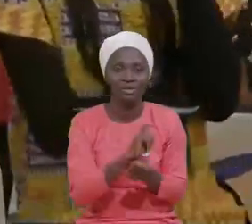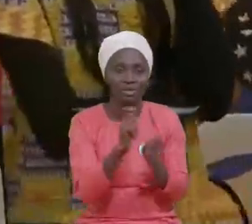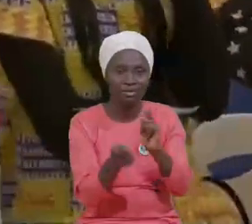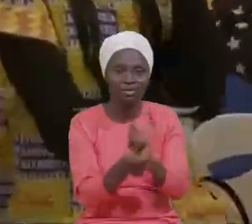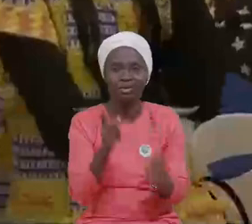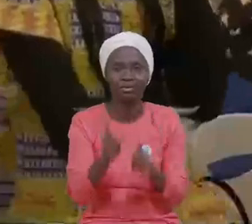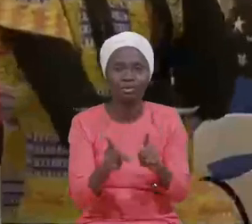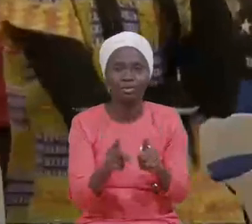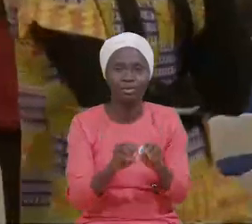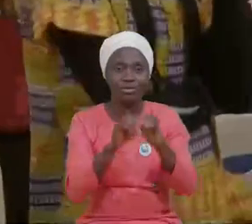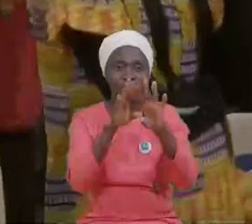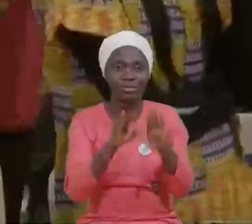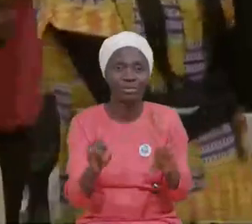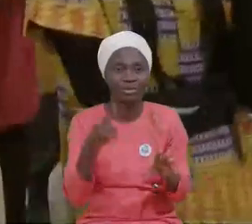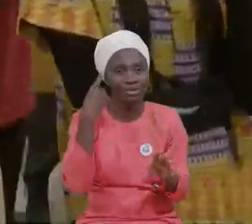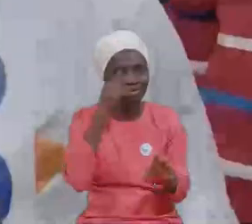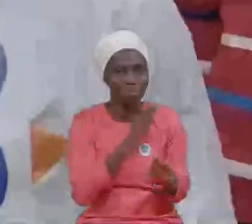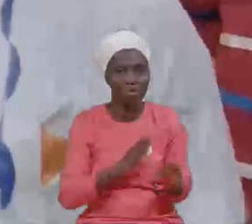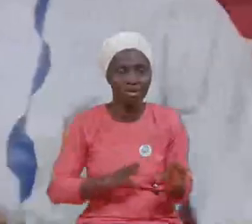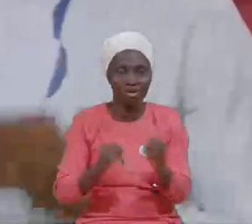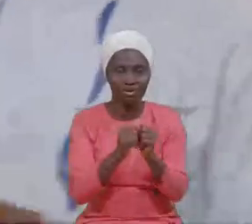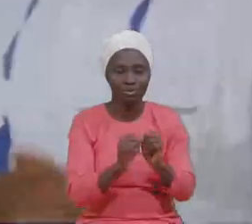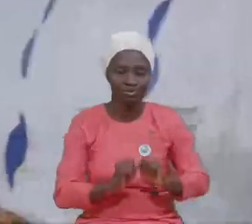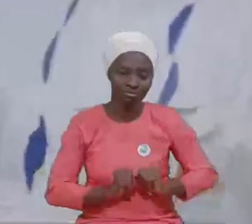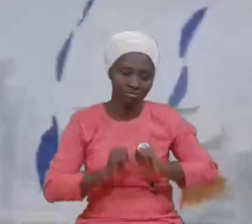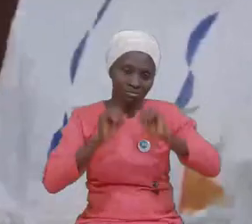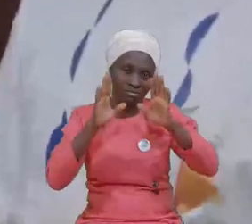Créature transformée qui brille pour Christ avec dévotion.